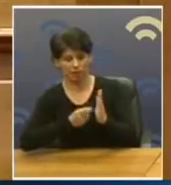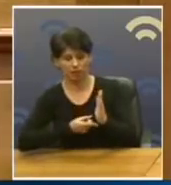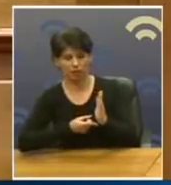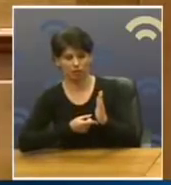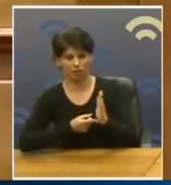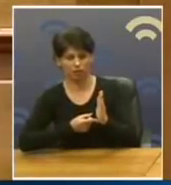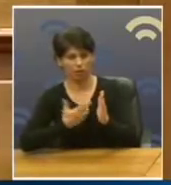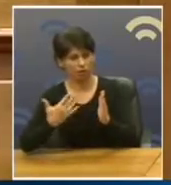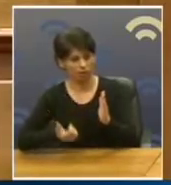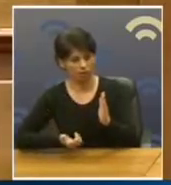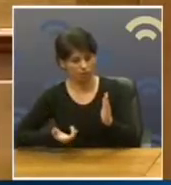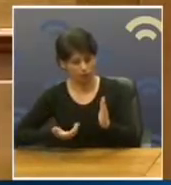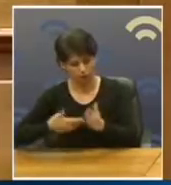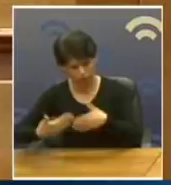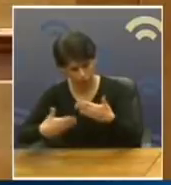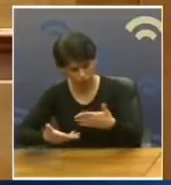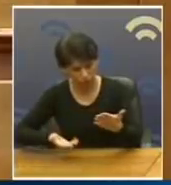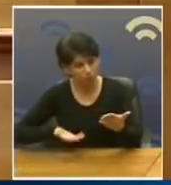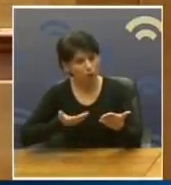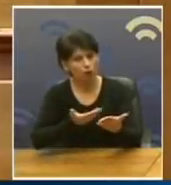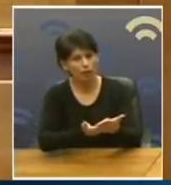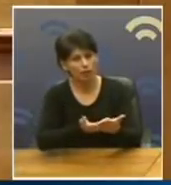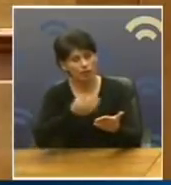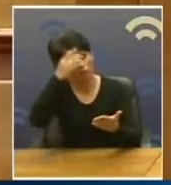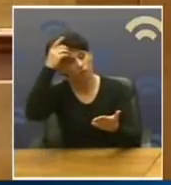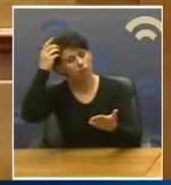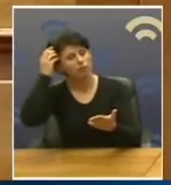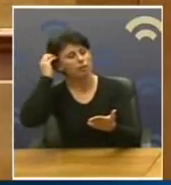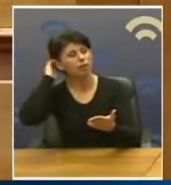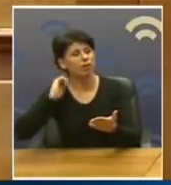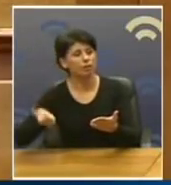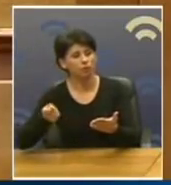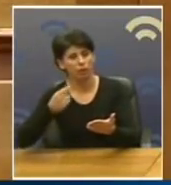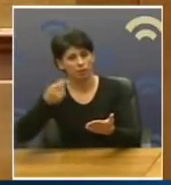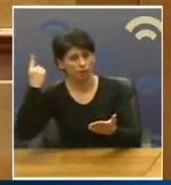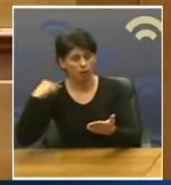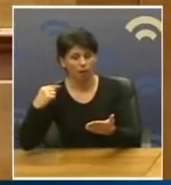Υπάρχουν μια σειρά από προτάσεις που κάναμε στην προηγούμενη Βουλή,